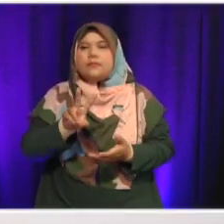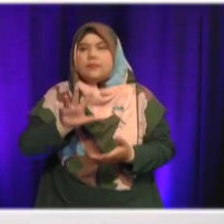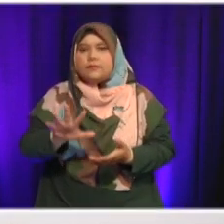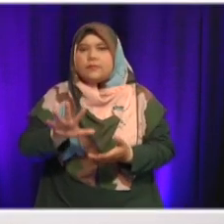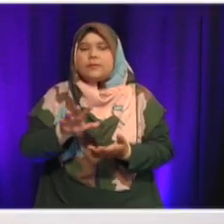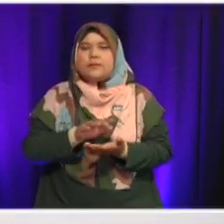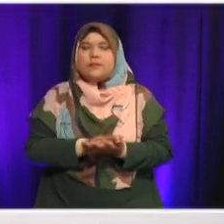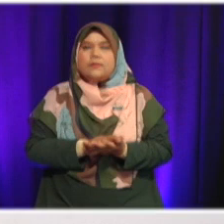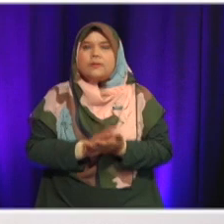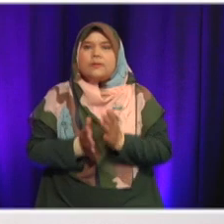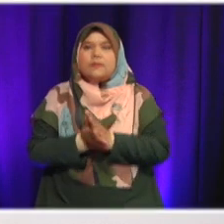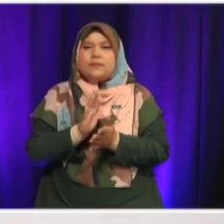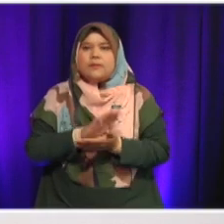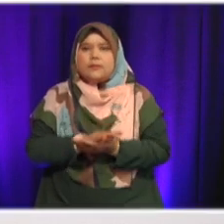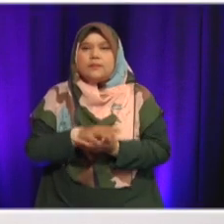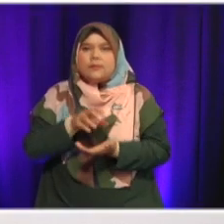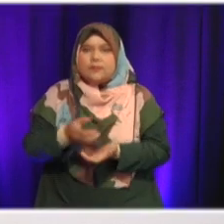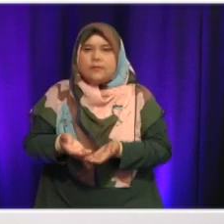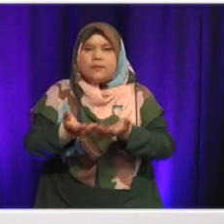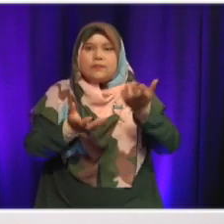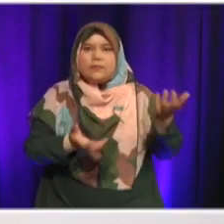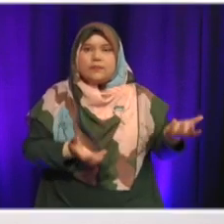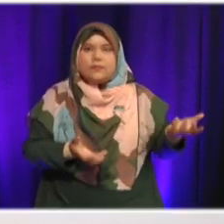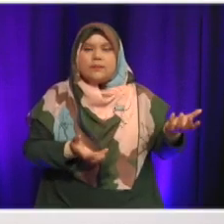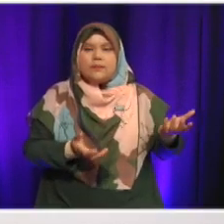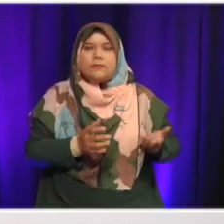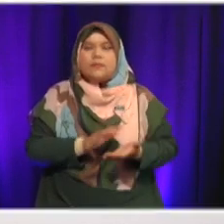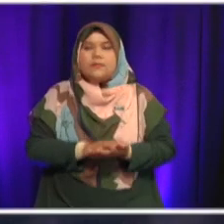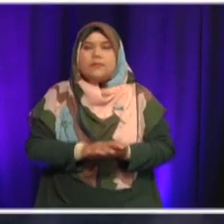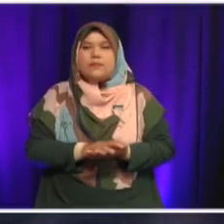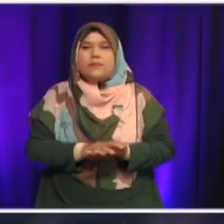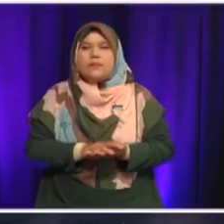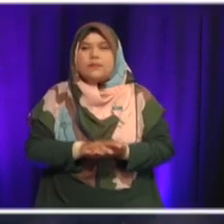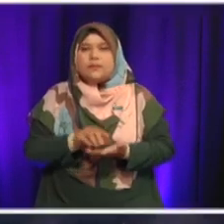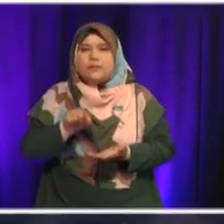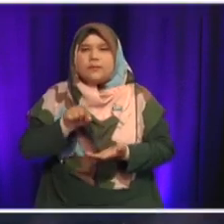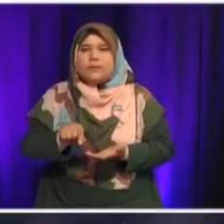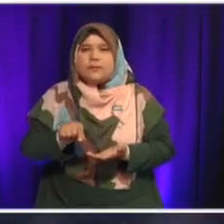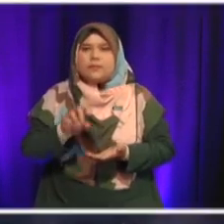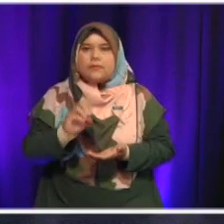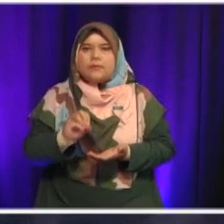jadi Ivan akan angkat dan letakkan di tepi Lepas itu